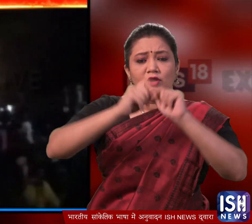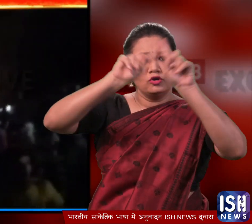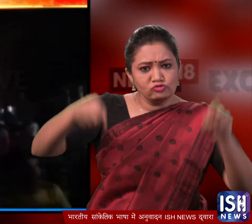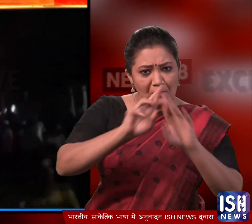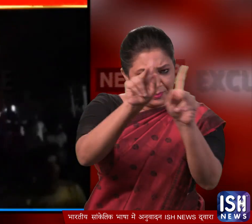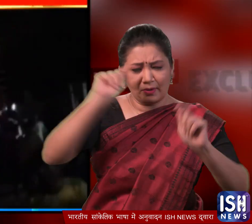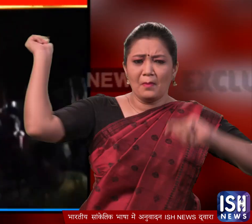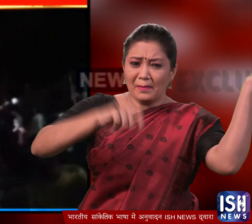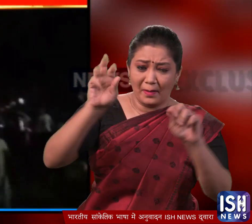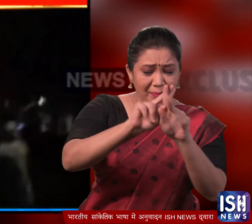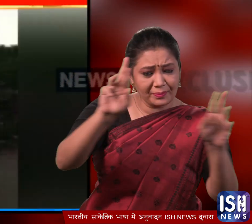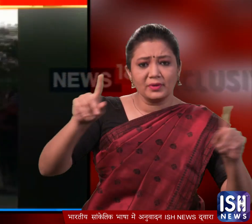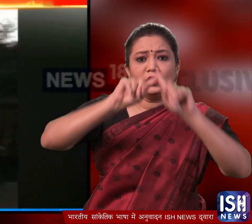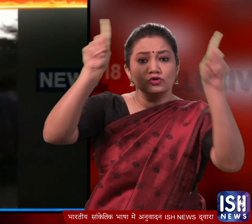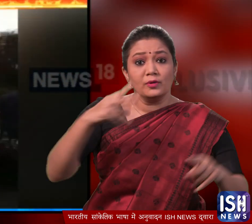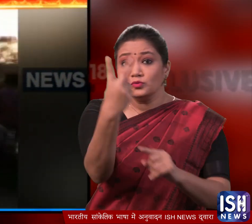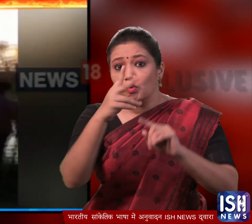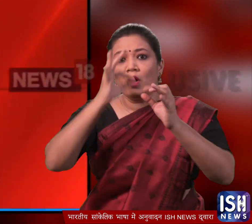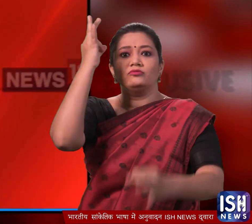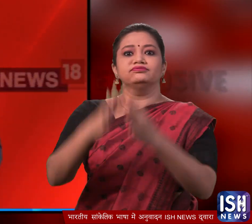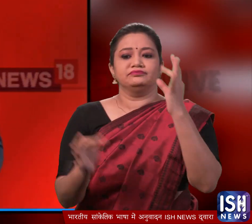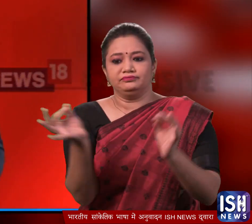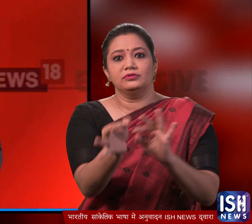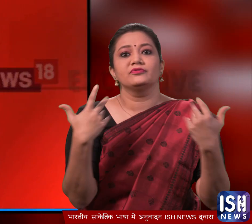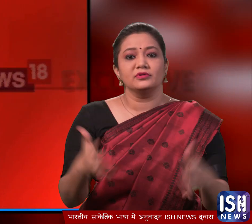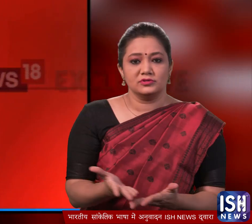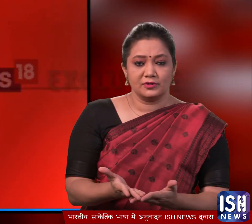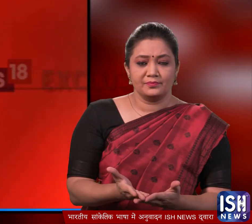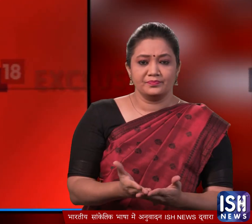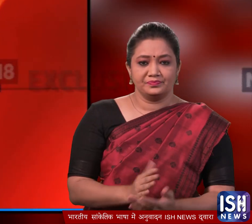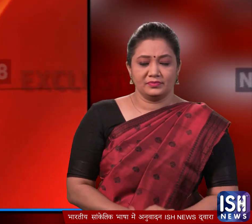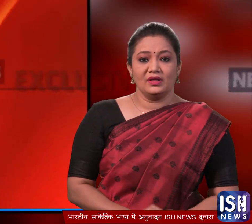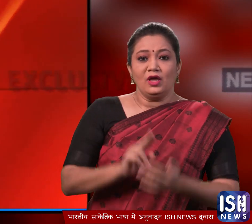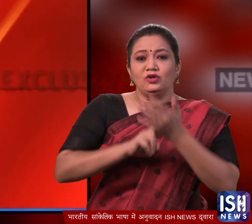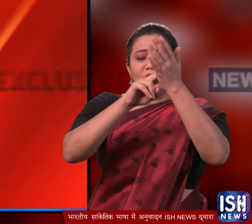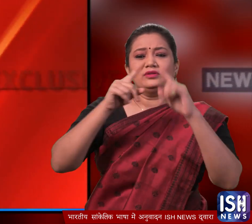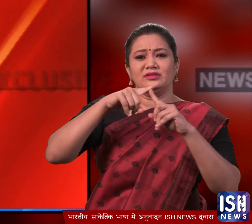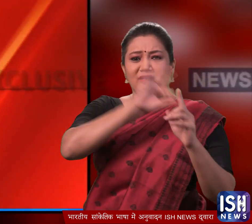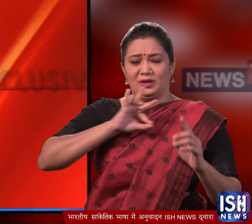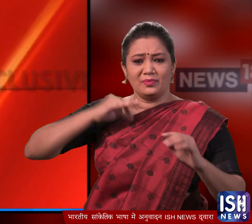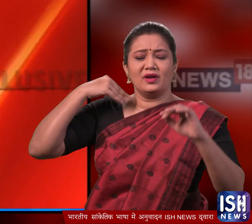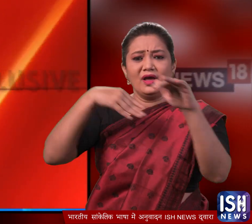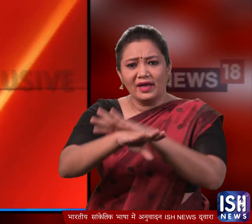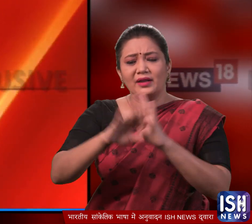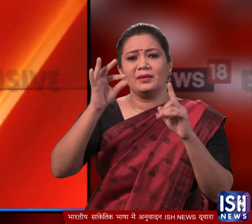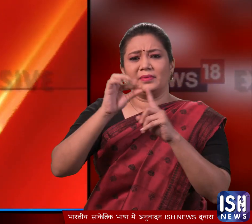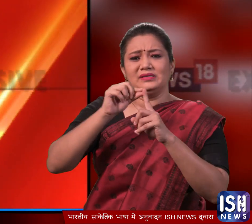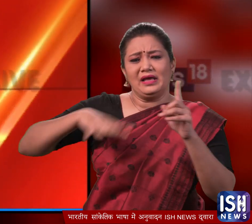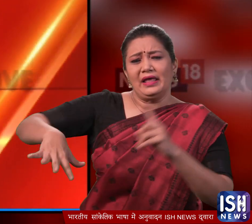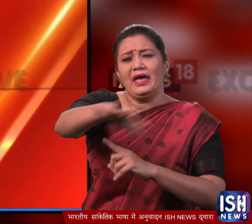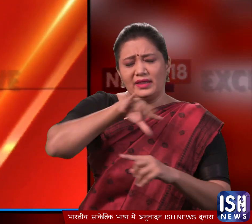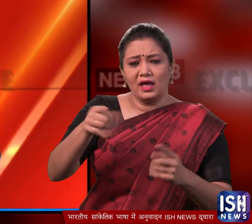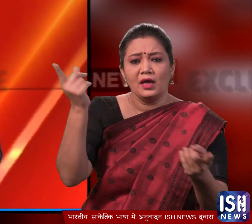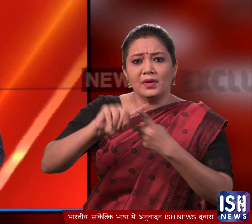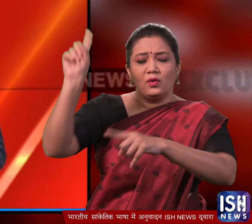दुकानों में तोड़फोड़ हुई और 2 दुकानों में आग लगा दी गई। सौभाग्य की बात है कि उत्तर त्रिपुरा जिले में पनिसागर नाम का कस्बा है, जहां